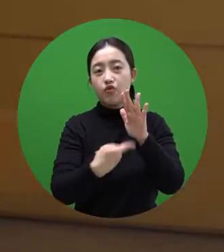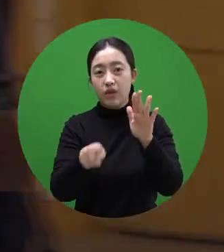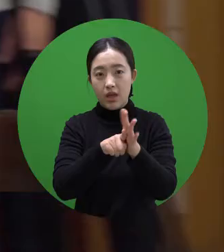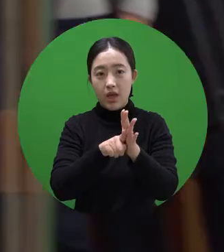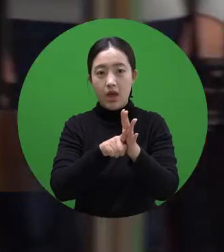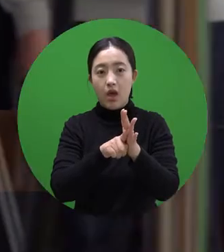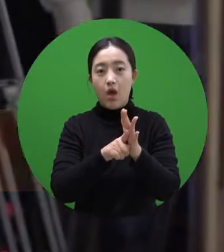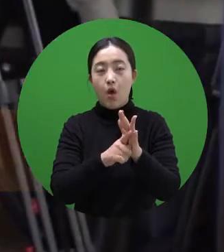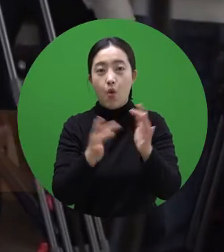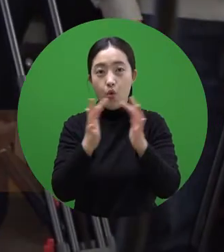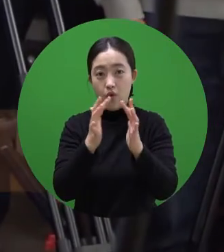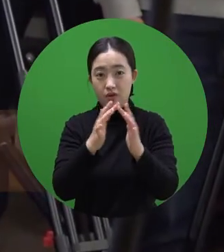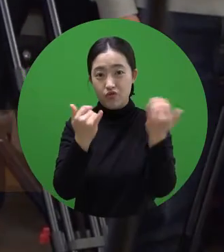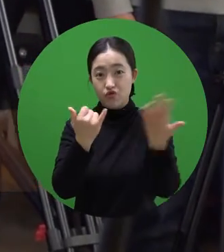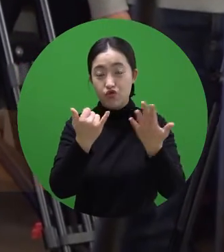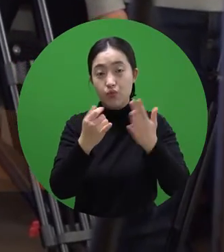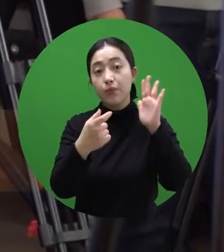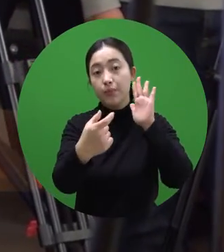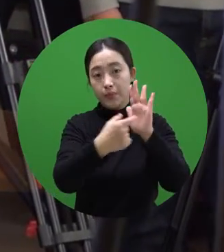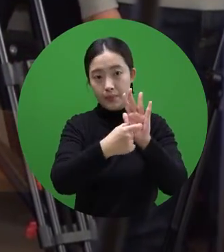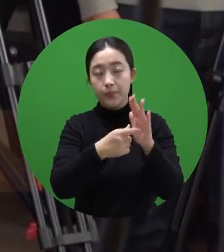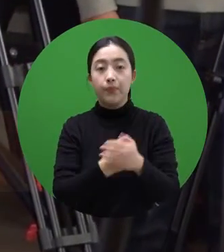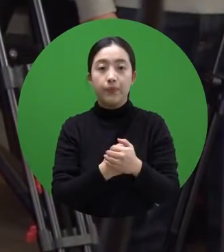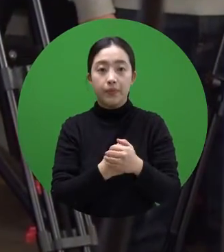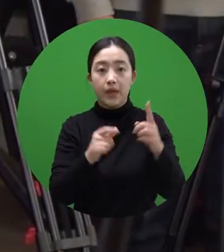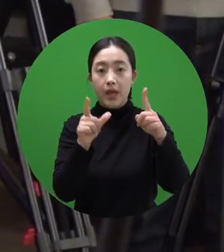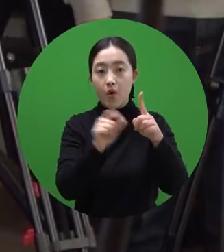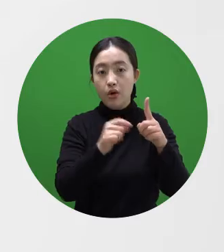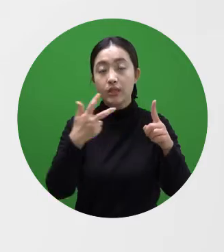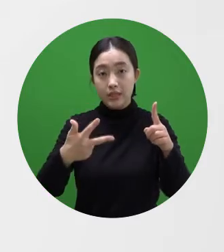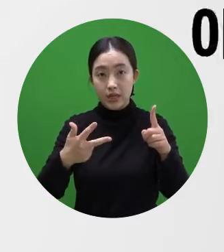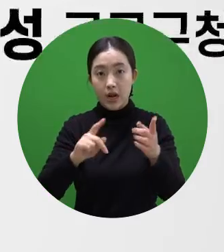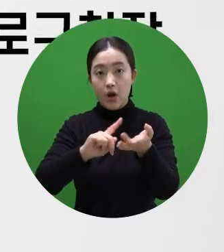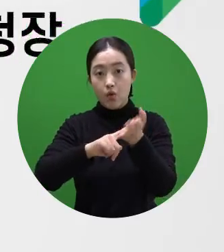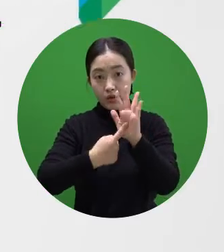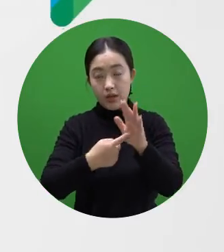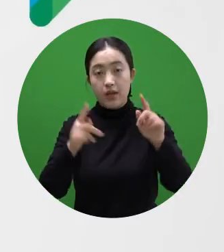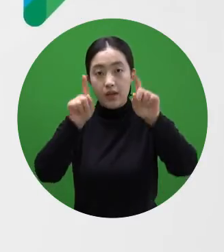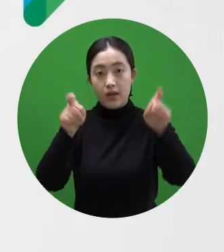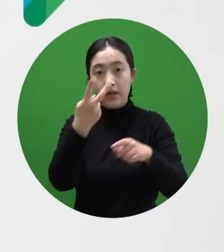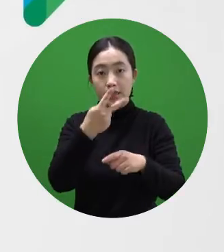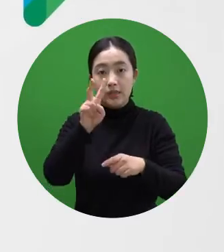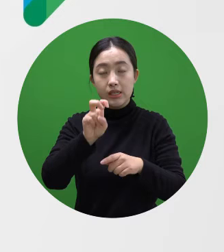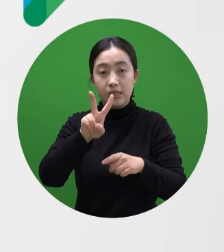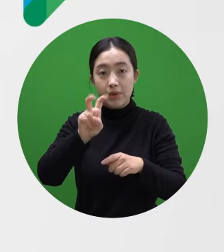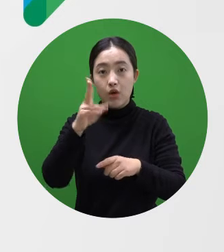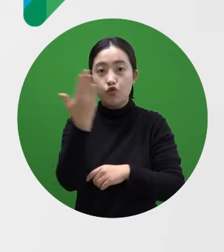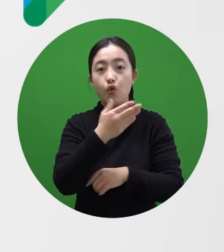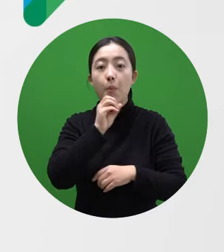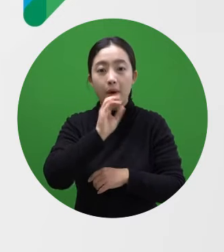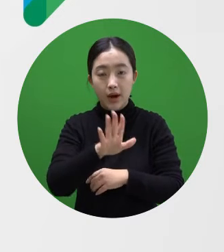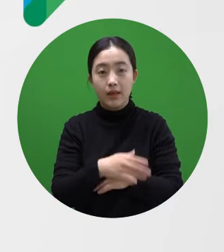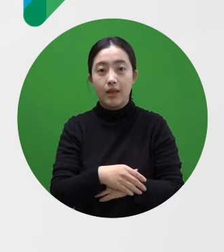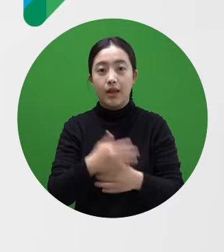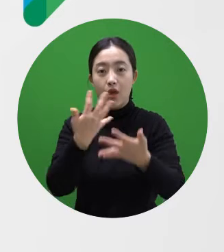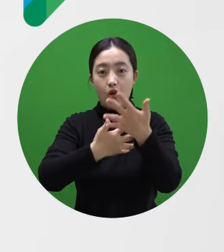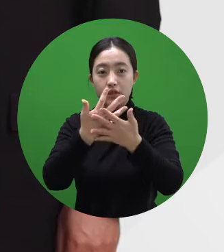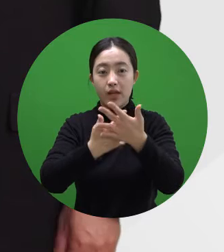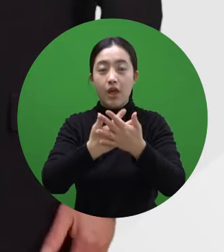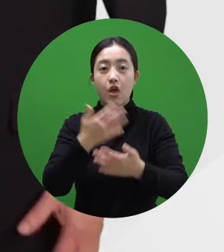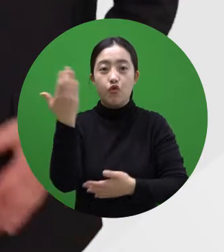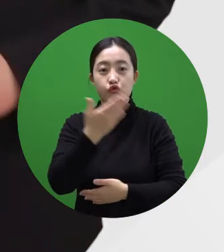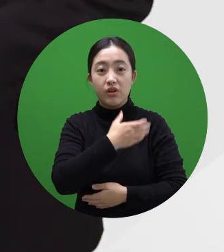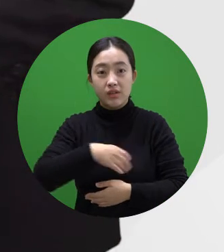온라인으로 송출을 유투브에 계시 되는데요 7일에 공개될 2022 구로 를 말하다 영상에서는